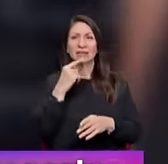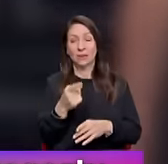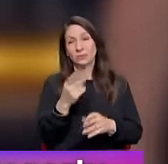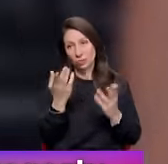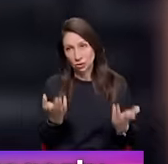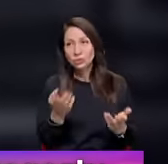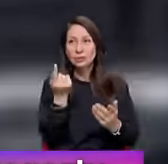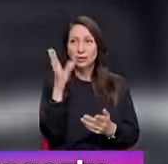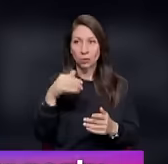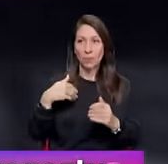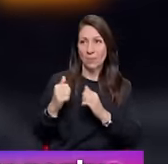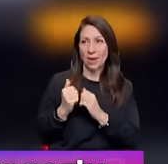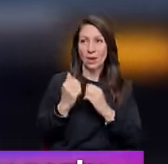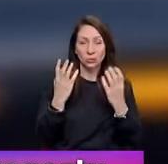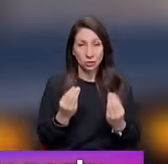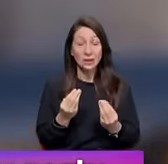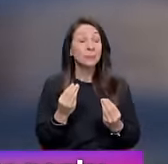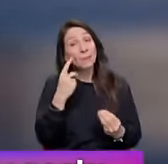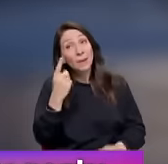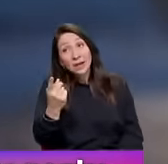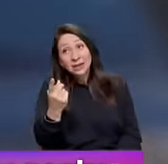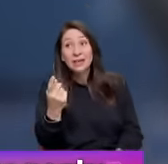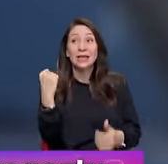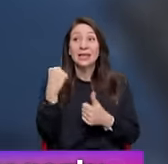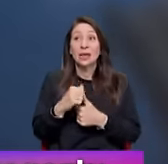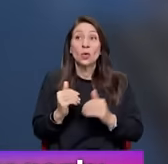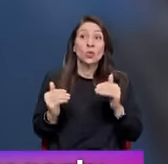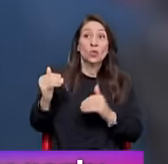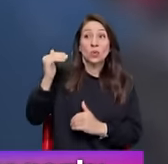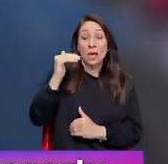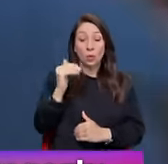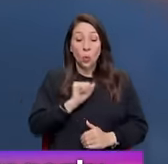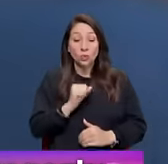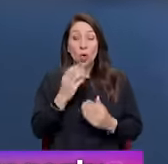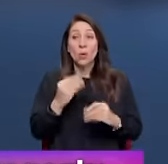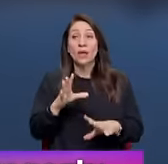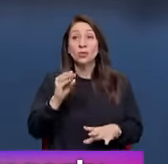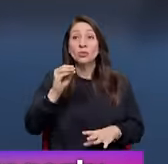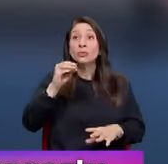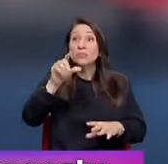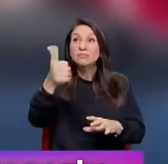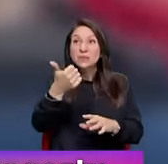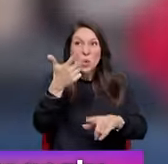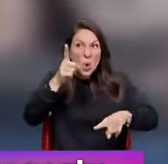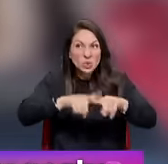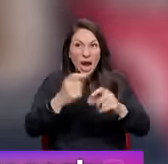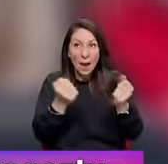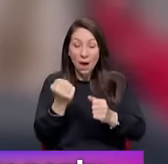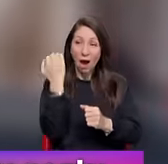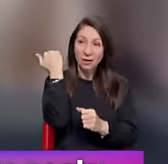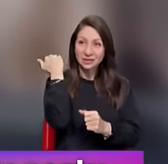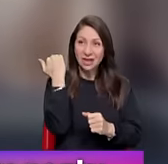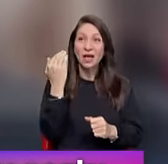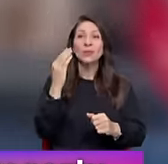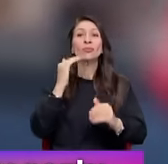Zeyrek'in. Birazdan burada yanımızda olacak. Bakın yine yükseklik korkusu olmayan, arazi aracının kasasında vatandaşa